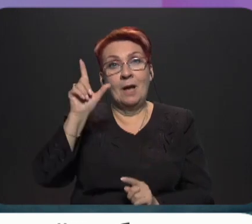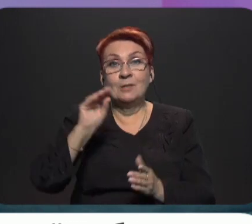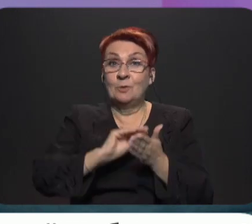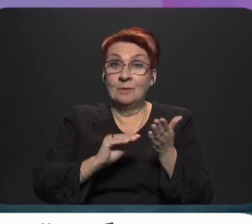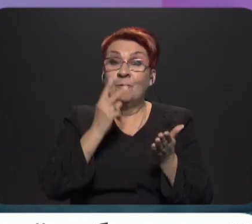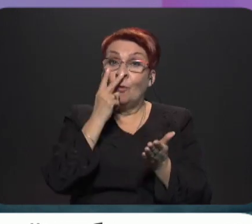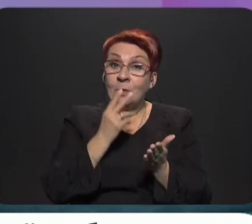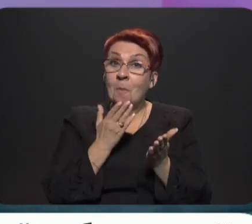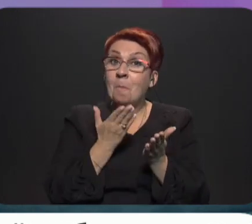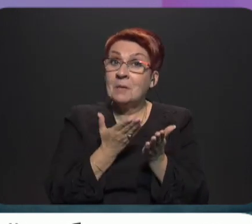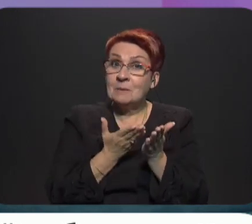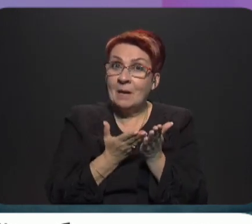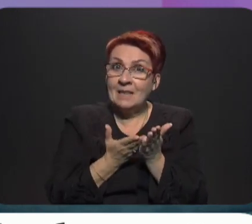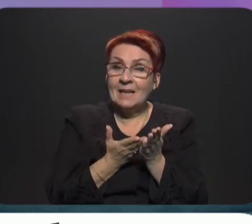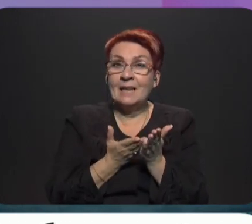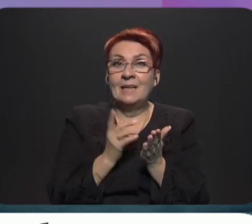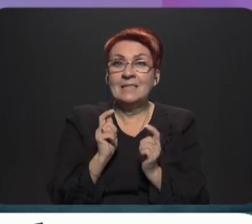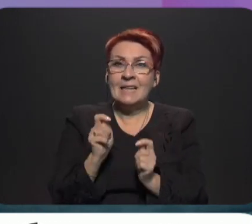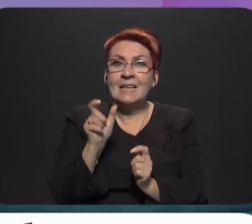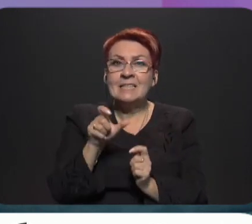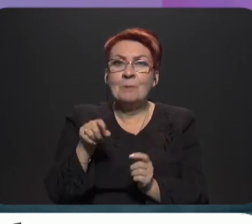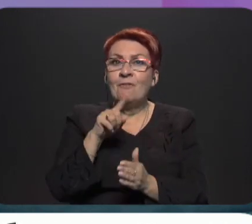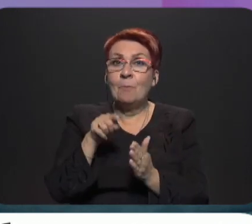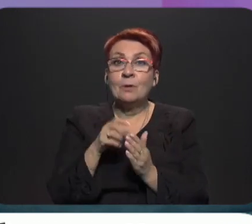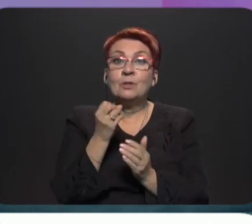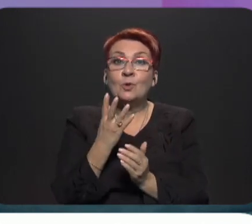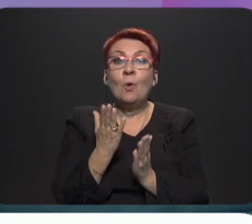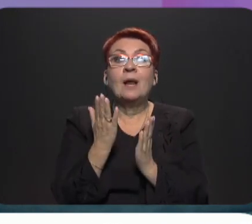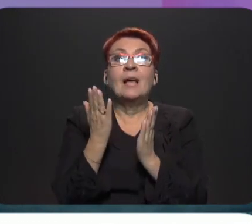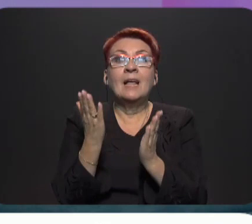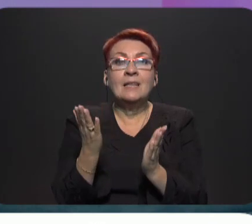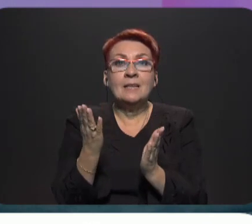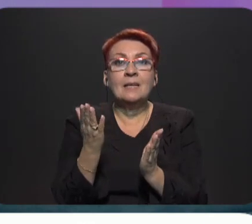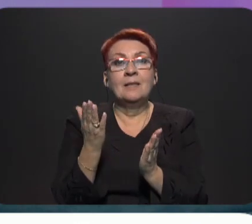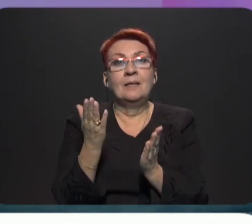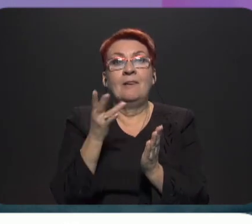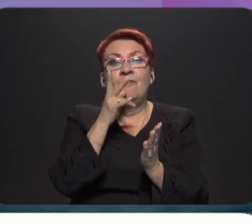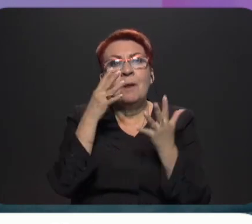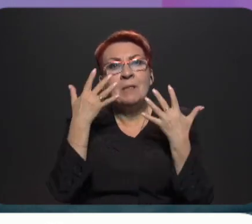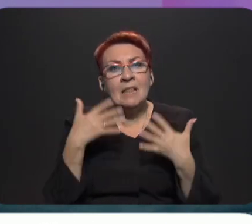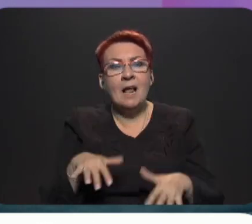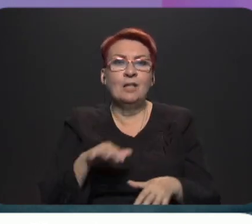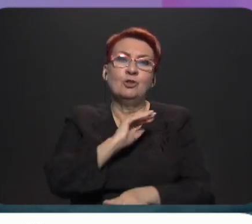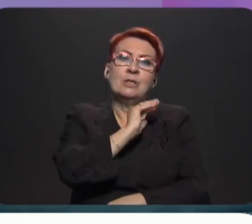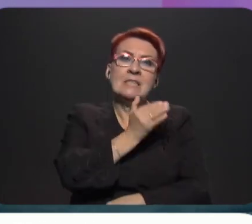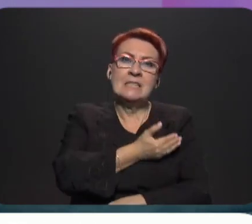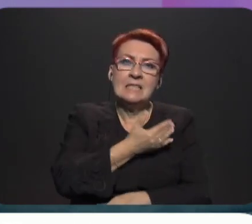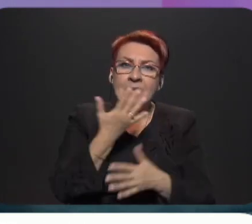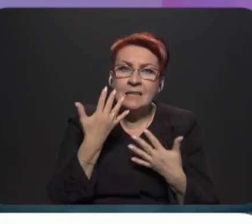вот посмотри, задайся вопросом, сколько ты тратишь времени, сил